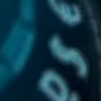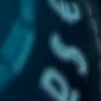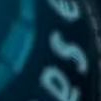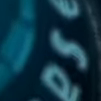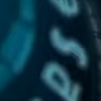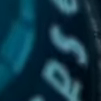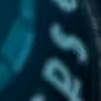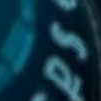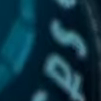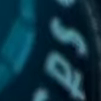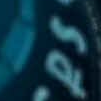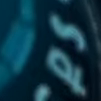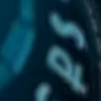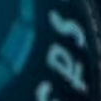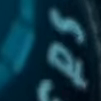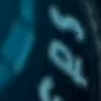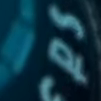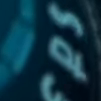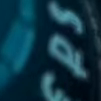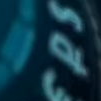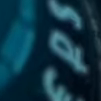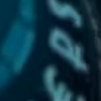Евро 423 теңге 49 тиын.